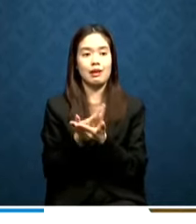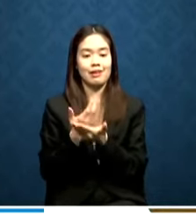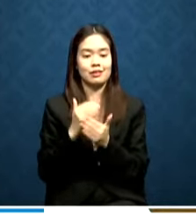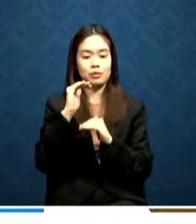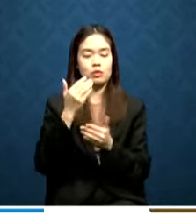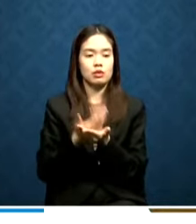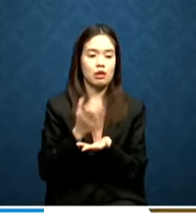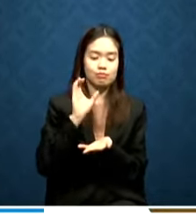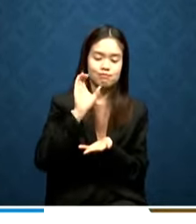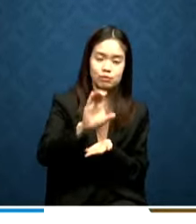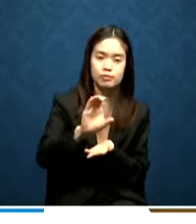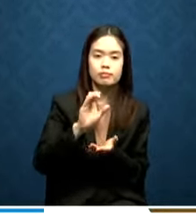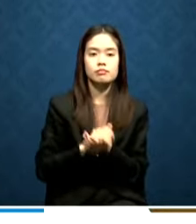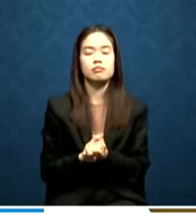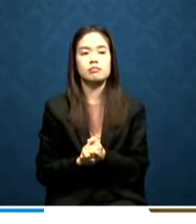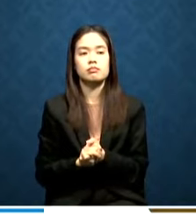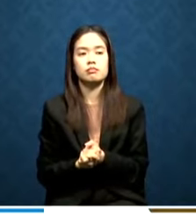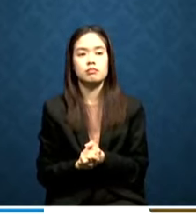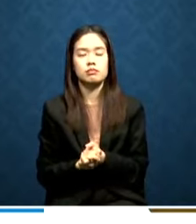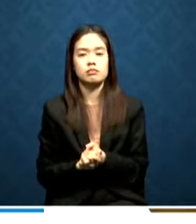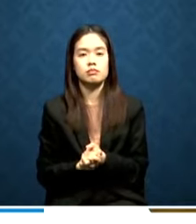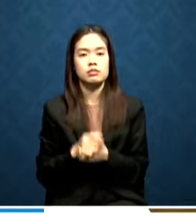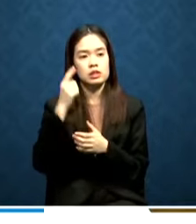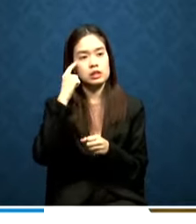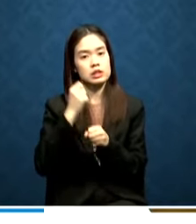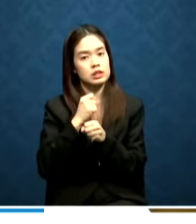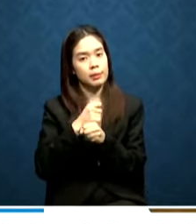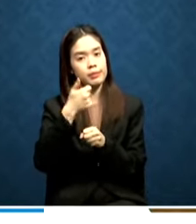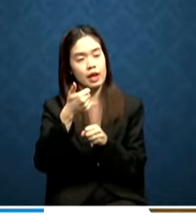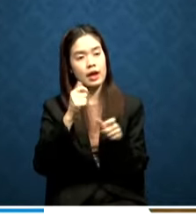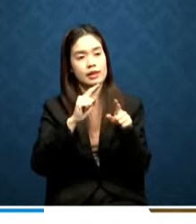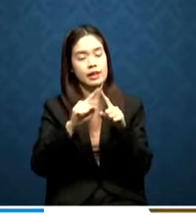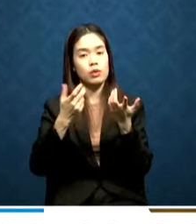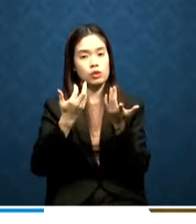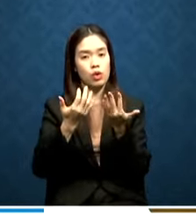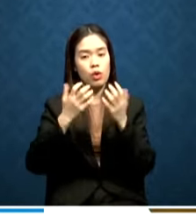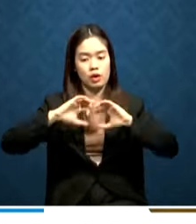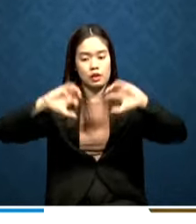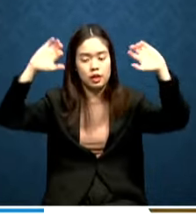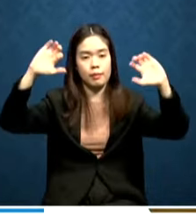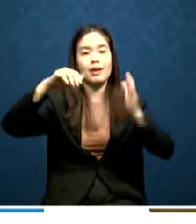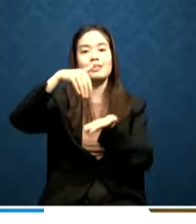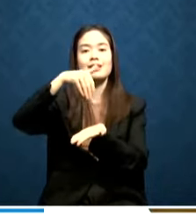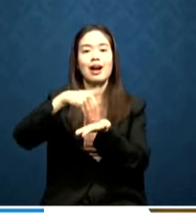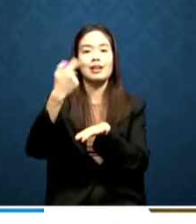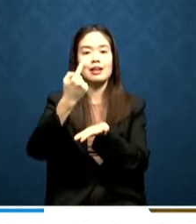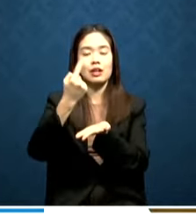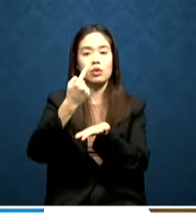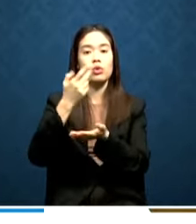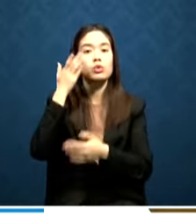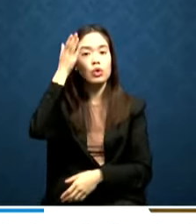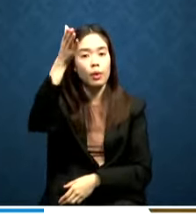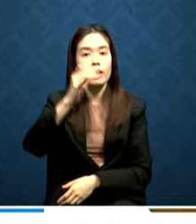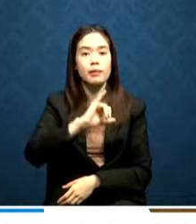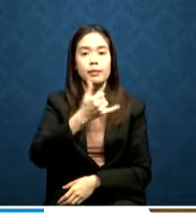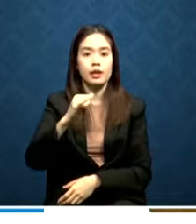ที่ไหนล่ะก็ต้องเป็นรัฐบาลตรงนี้สามารถทำได้แต่ผ่านกลไกรัฐบาลกลางเพราะเรามีรัฐบาลเดียวไม่ใช่ในอนาคตถ้าว่าการก